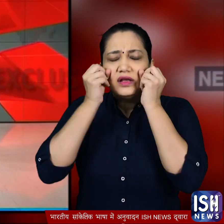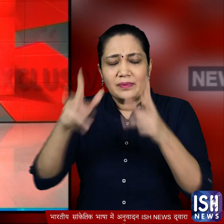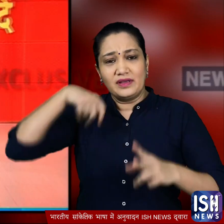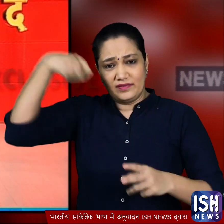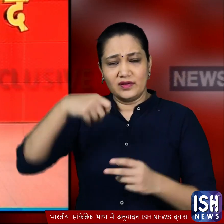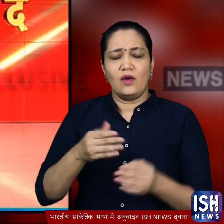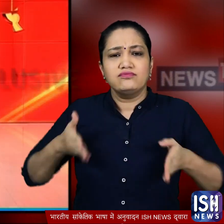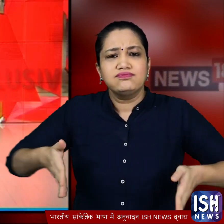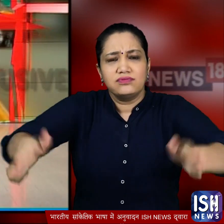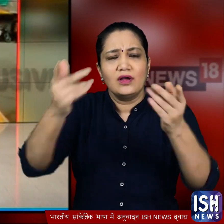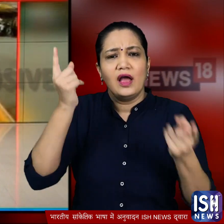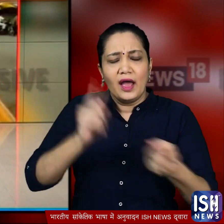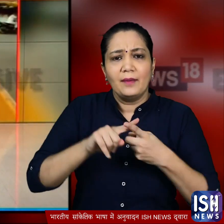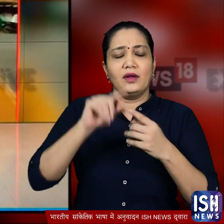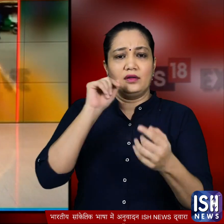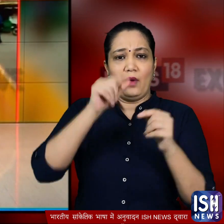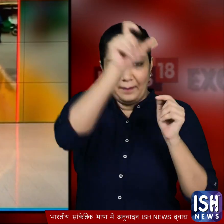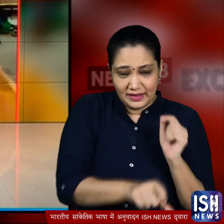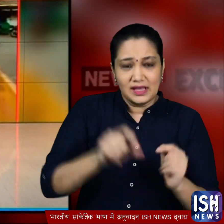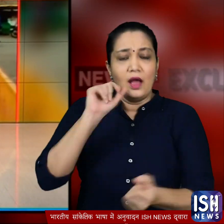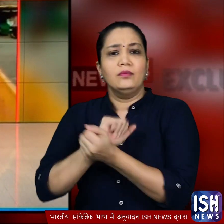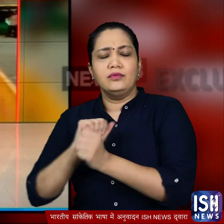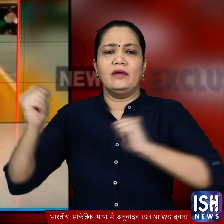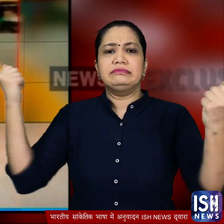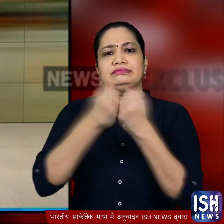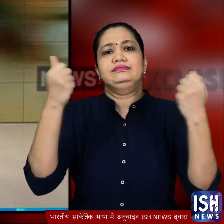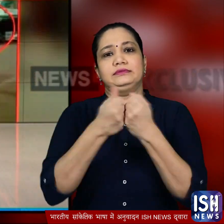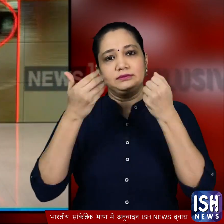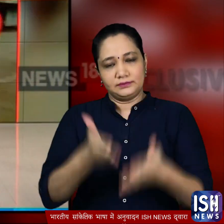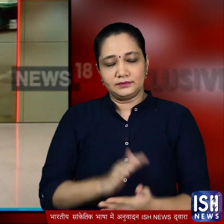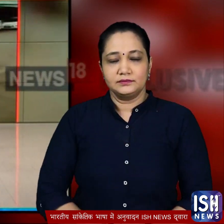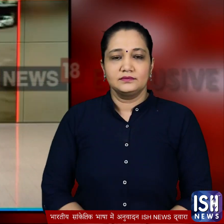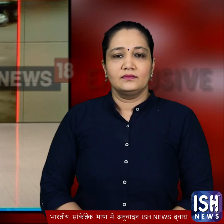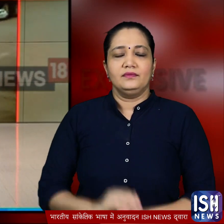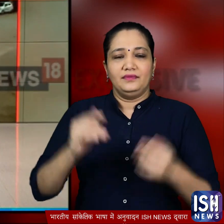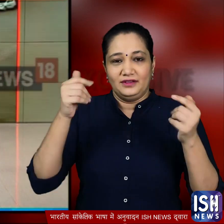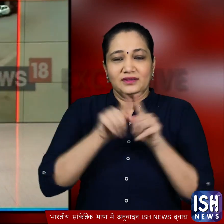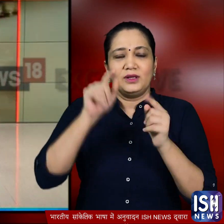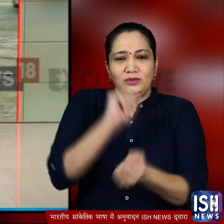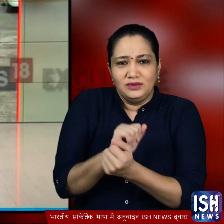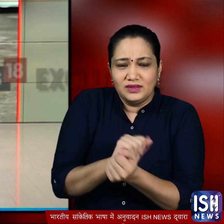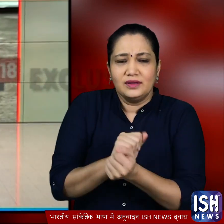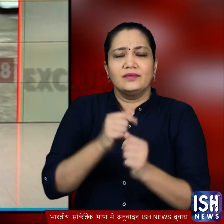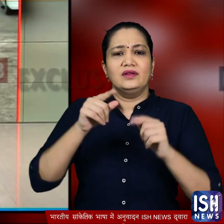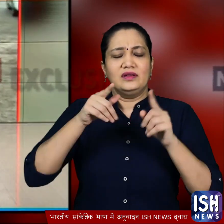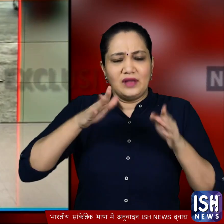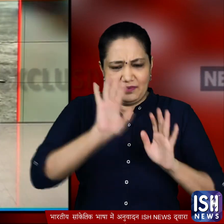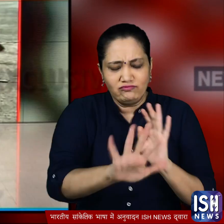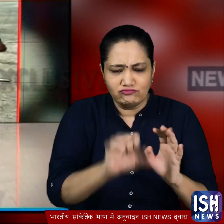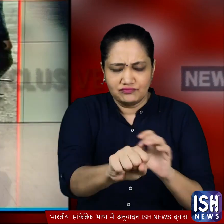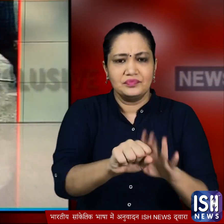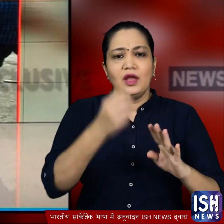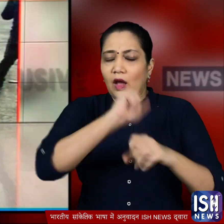आया। वहां बीच सड़क पर एक आदमी और एक पुलिस वाले के बीच हाथापाई हो गई। ये नौबत तब आई जब पुलिस वाले ने उस आदमी को बाजार में